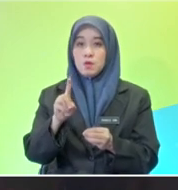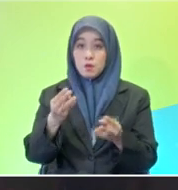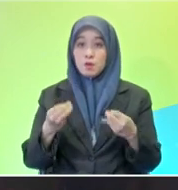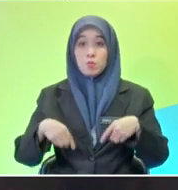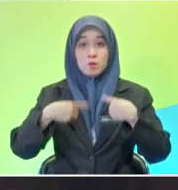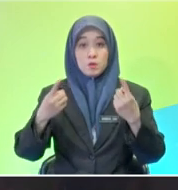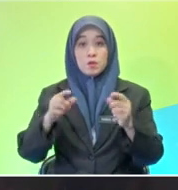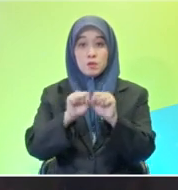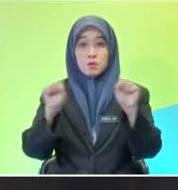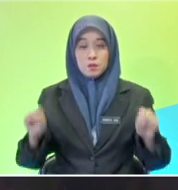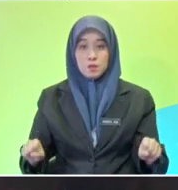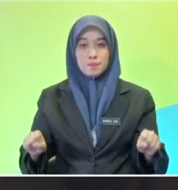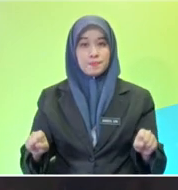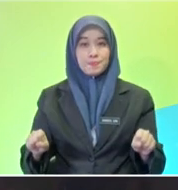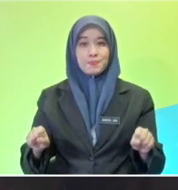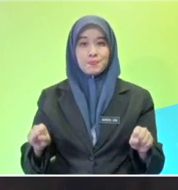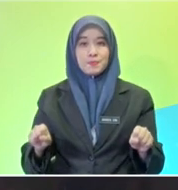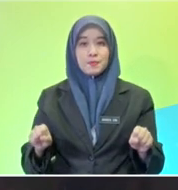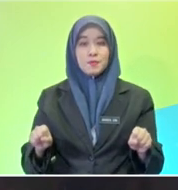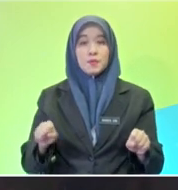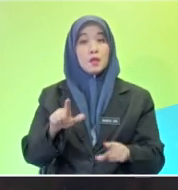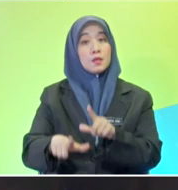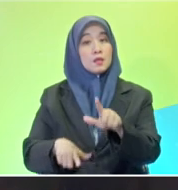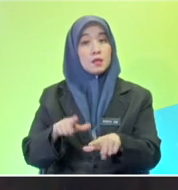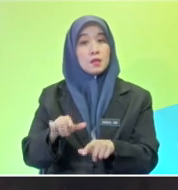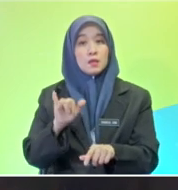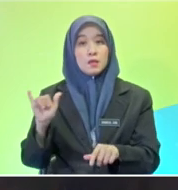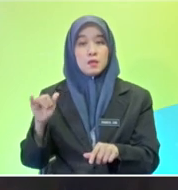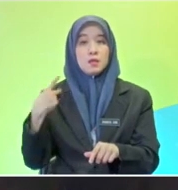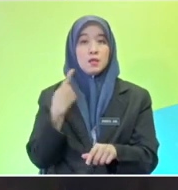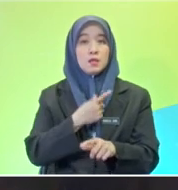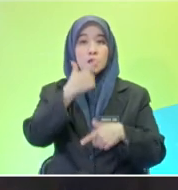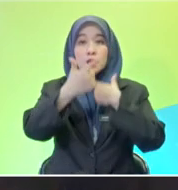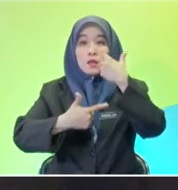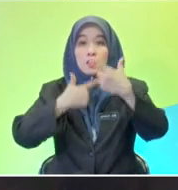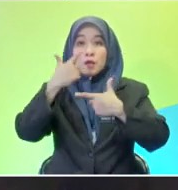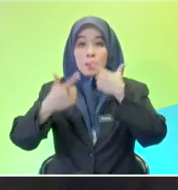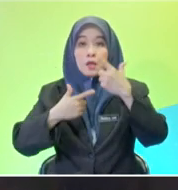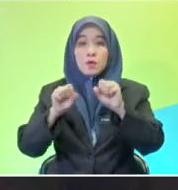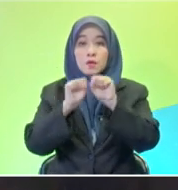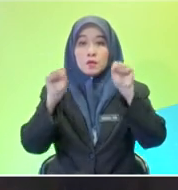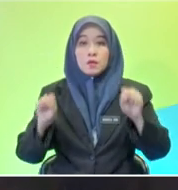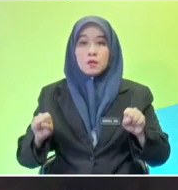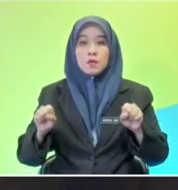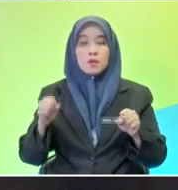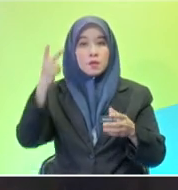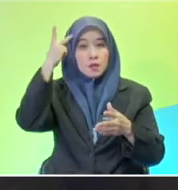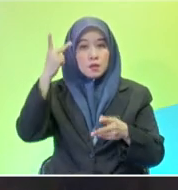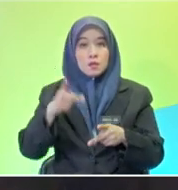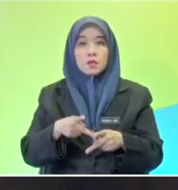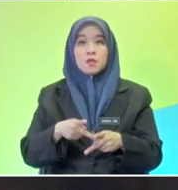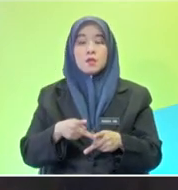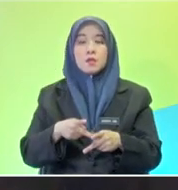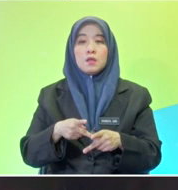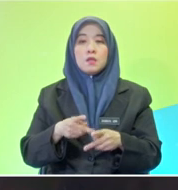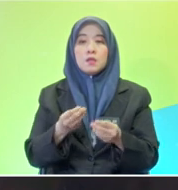okey, boleh. Baik. Langkah-langkahnya, kita melawat stesen, Fika kenal pasti jenis tanah di situ. Okay. Dan